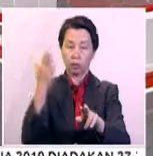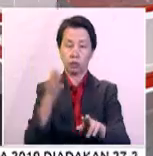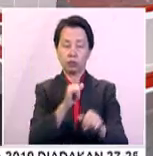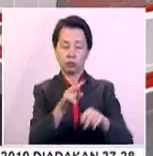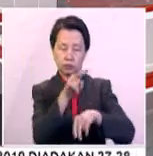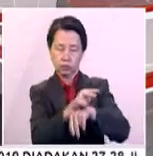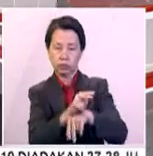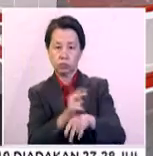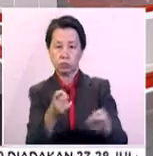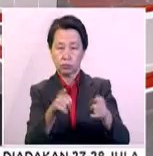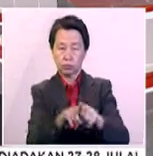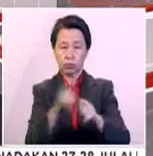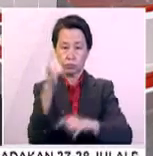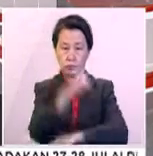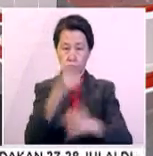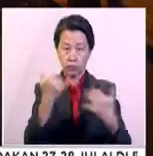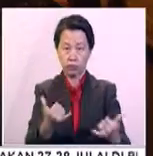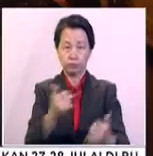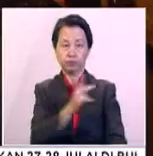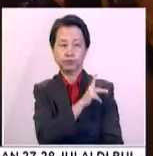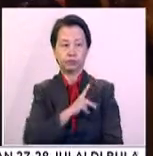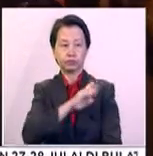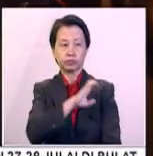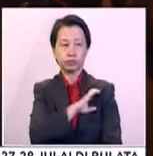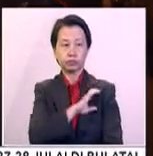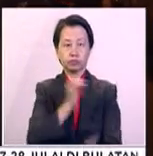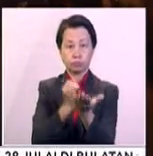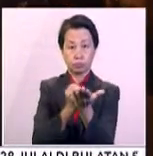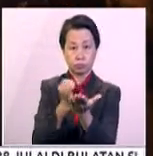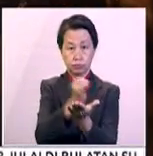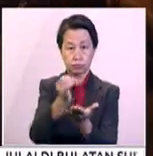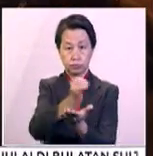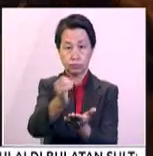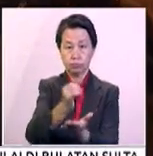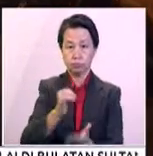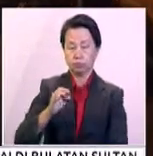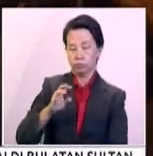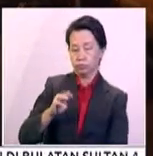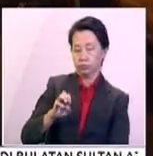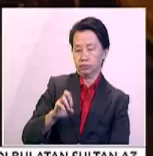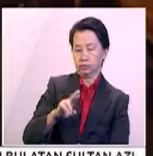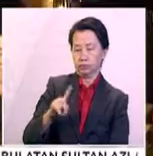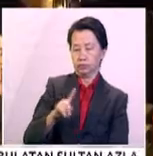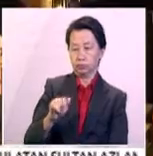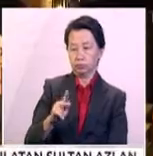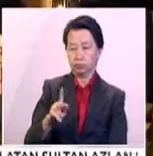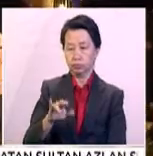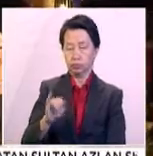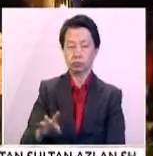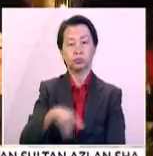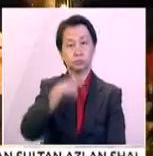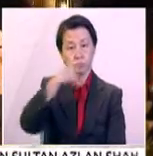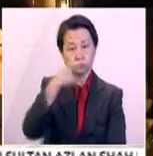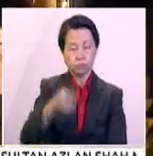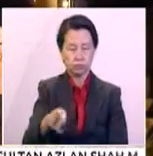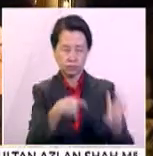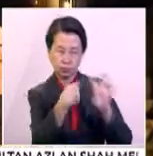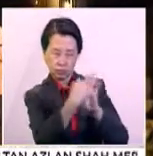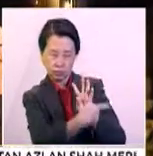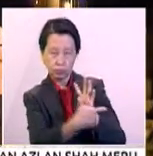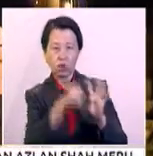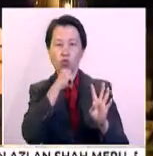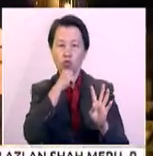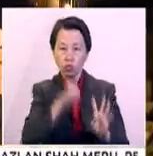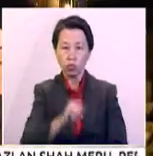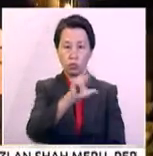hari ini. Ketua Polis Daerah Nilai, Superintendent Muhammad Nur Marzuki Besar dalam satu kenyataan berkata, kesemua suspek